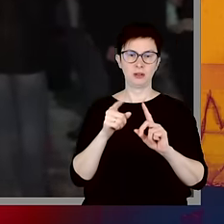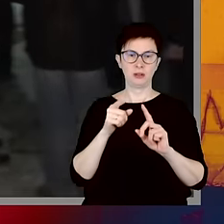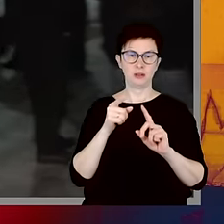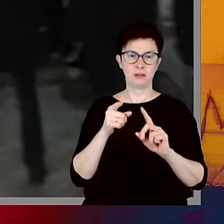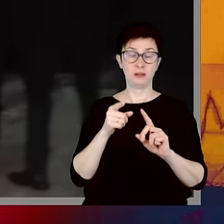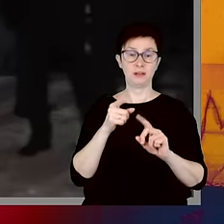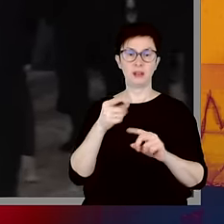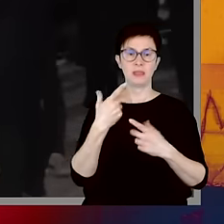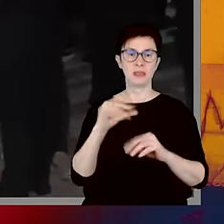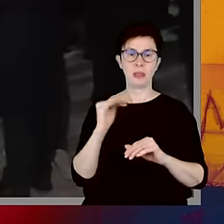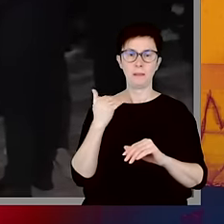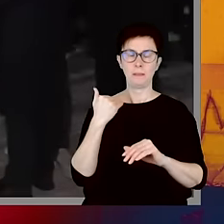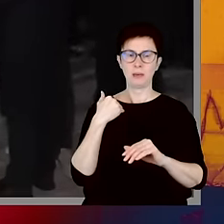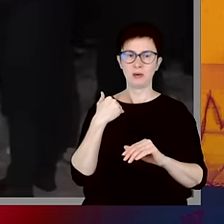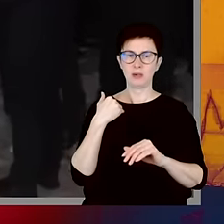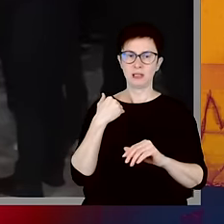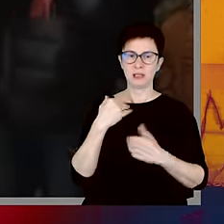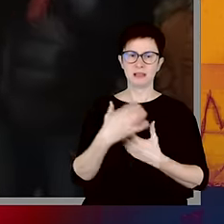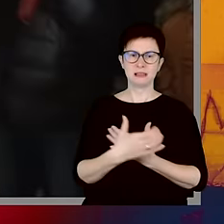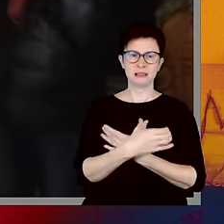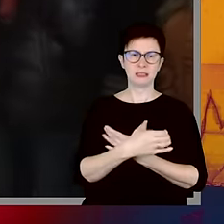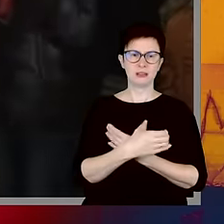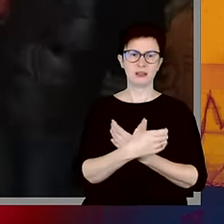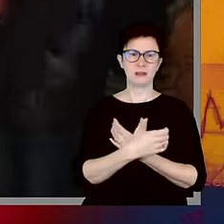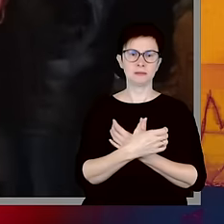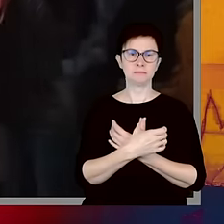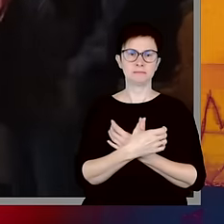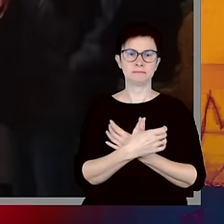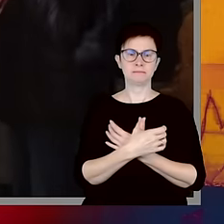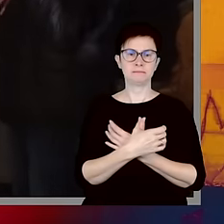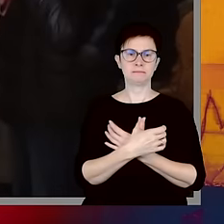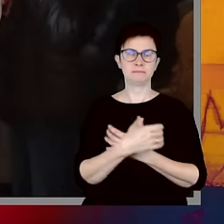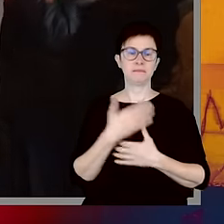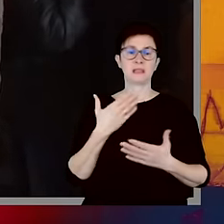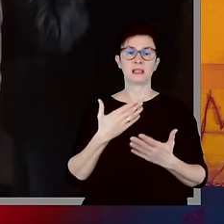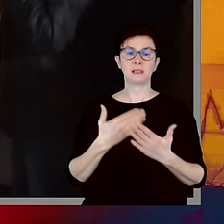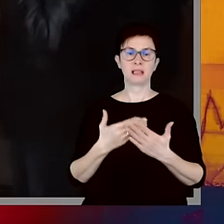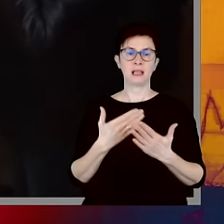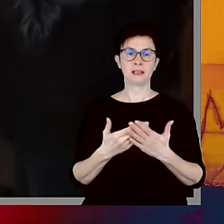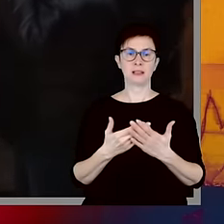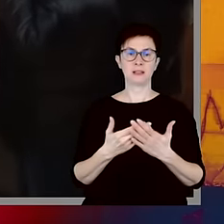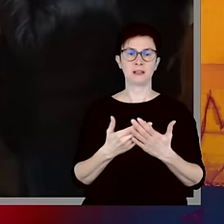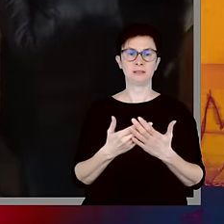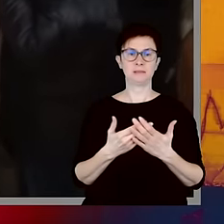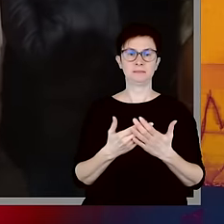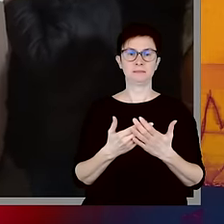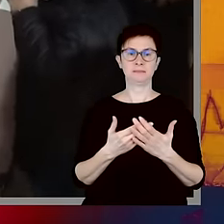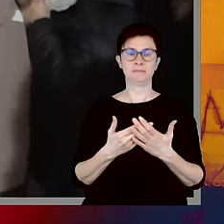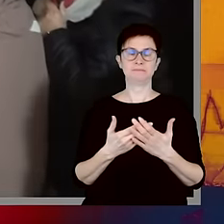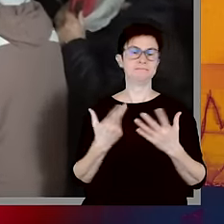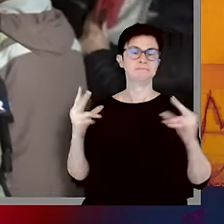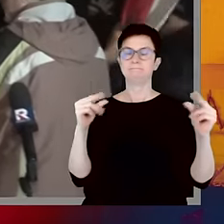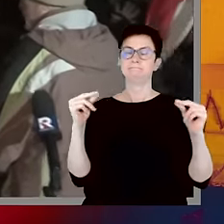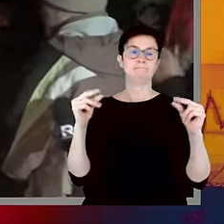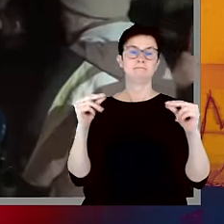w tym gronie, cytował, który był cytował stanowisko dzisiejszego tym, prokuratora generalnego, proszę sobie wyobrazić. W związku